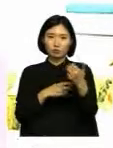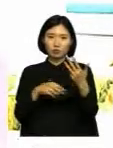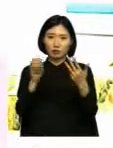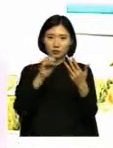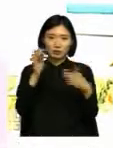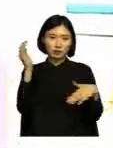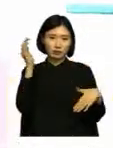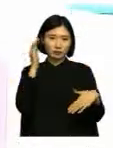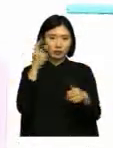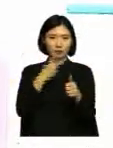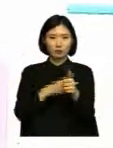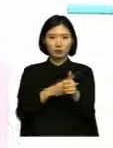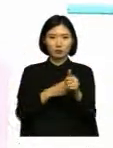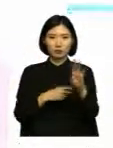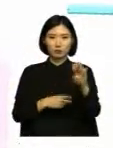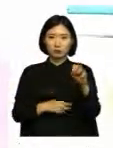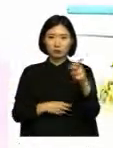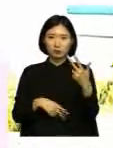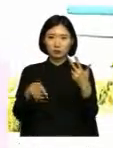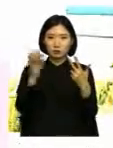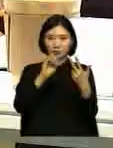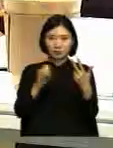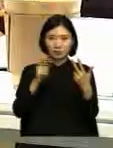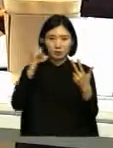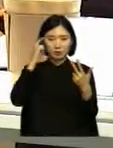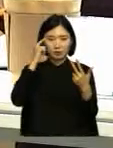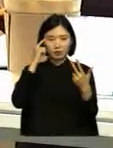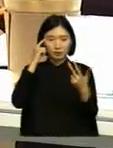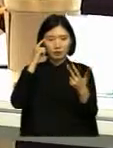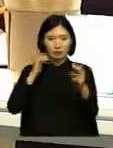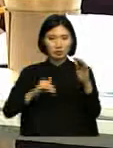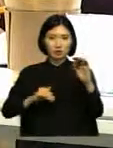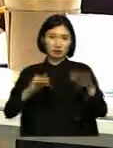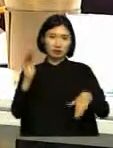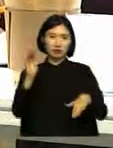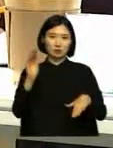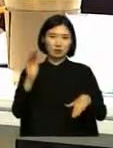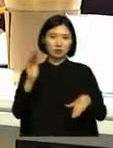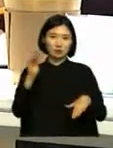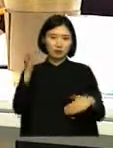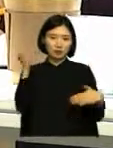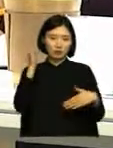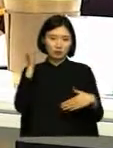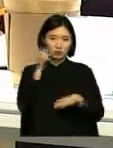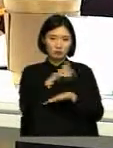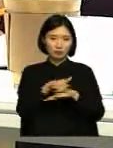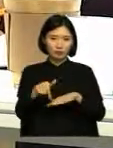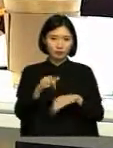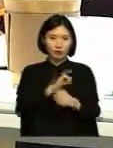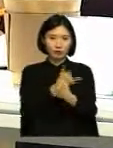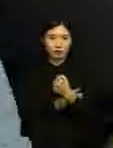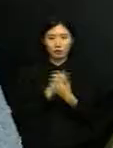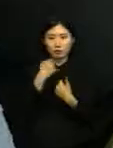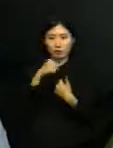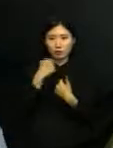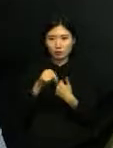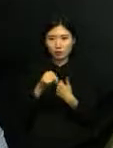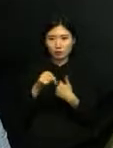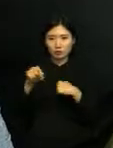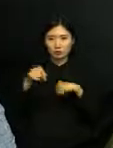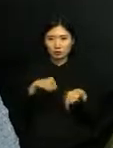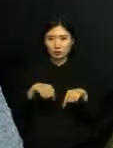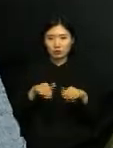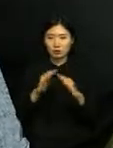학생과 교사 간 47% 에 큰 인식 차이가 나는 것과 관련해 학생의 기획관은 인권 교육 으로 인권